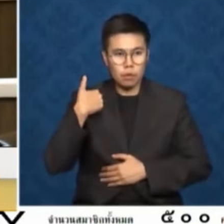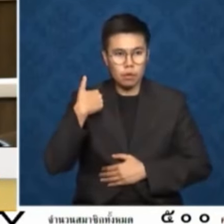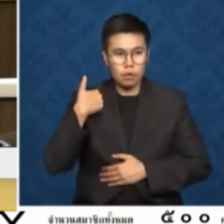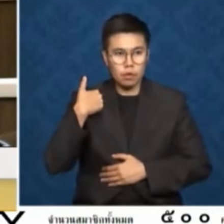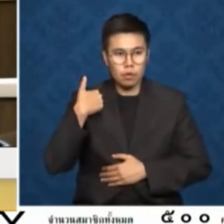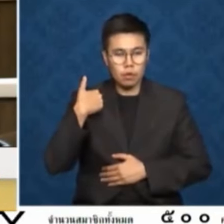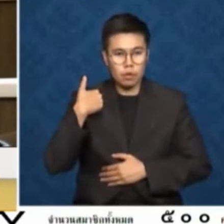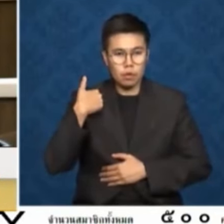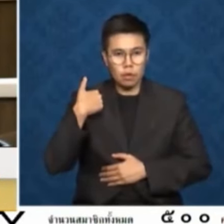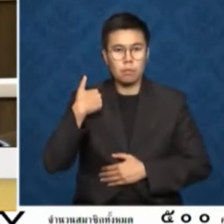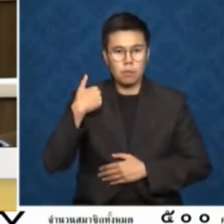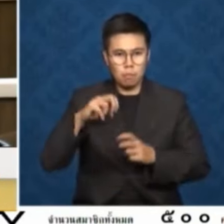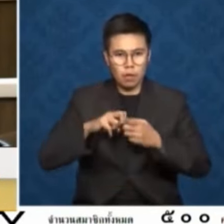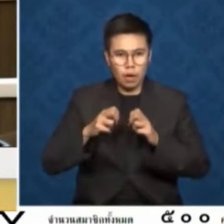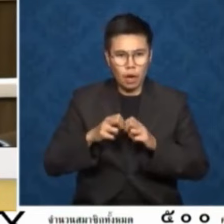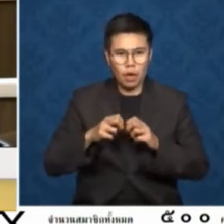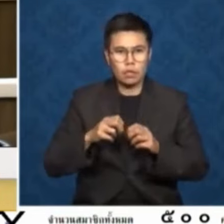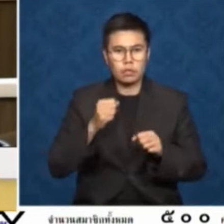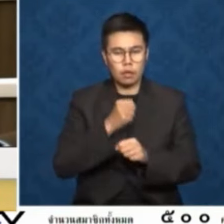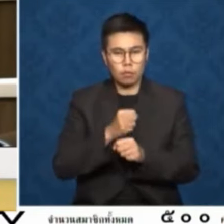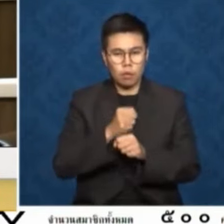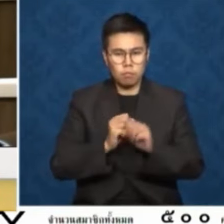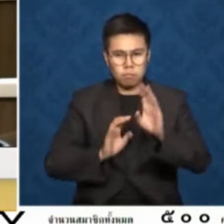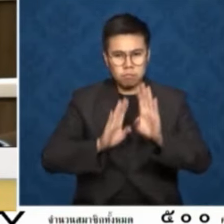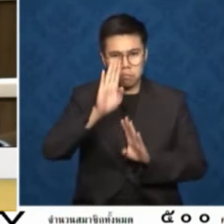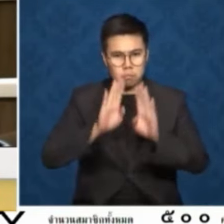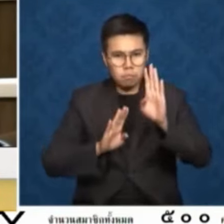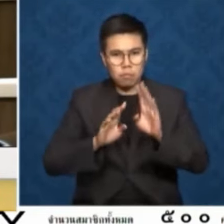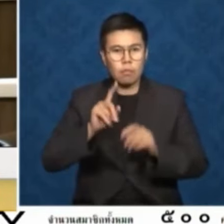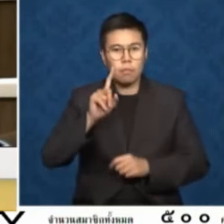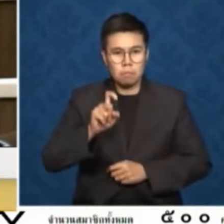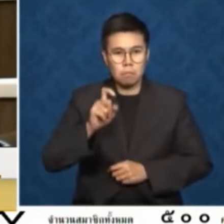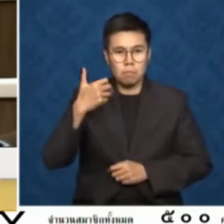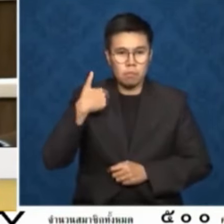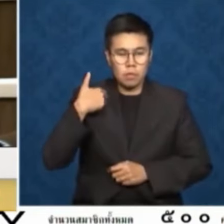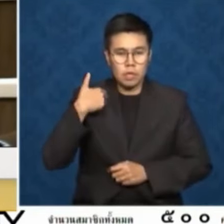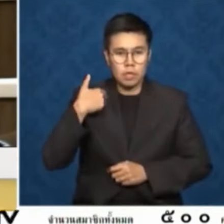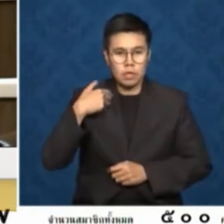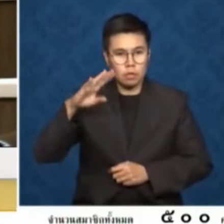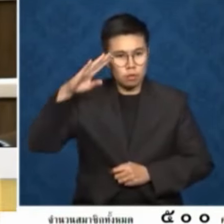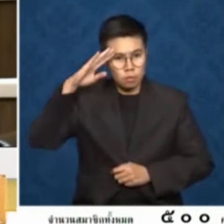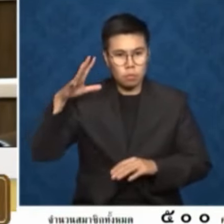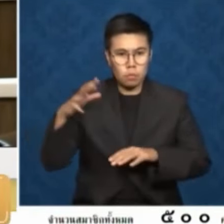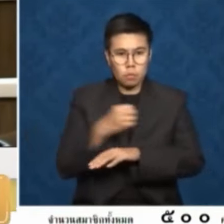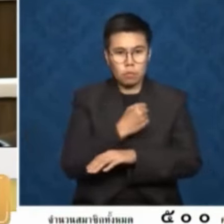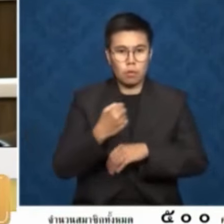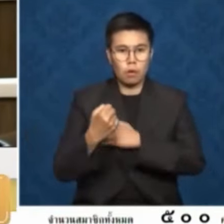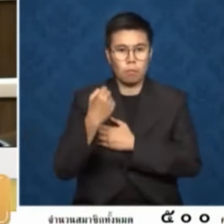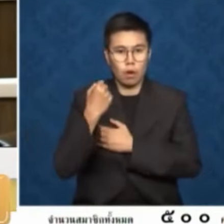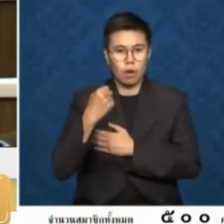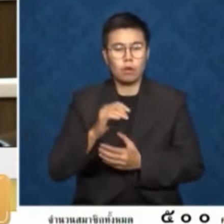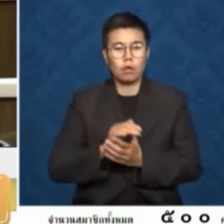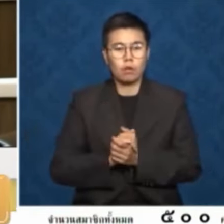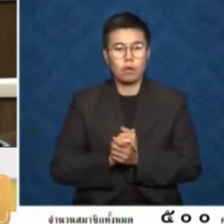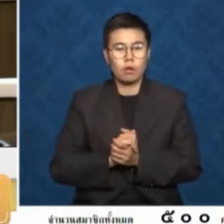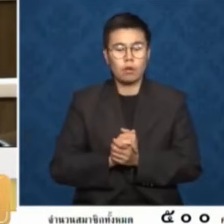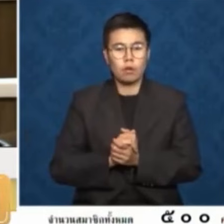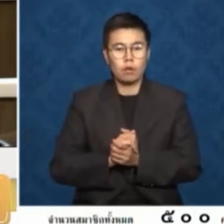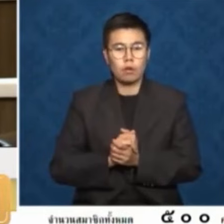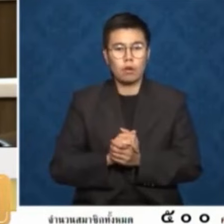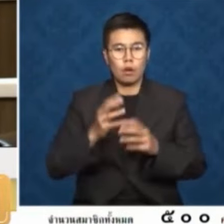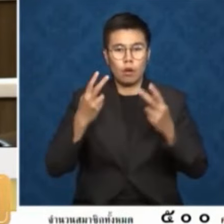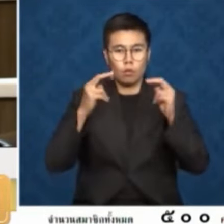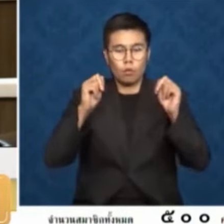รั้งความเจริญของระบอบประชาธิปไตยคือมีการรัฐประหารจากท่านทักษิณชินวั